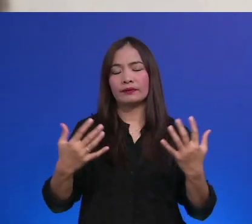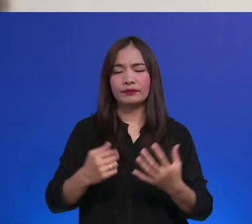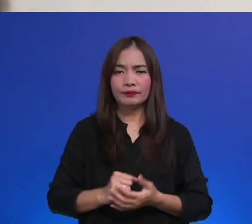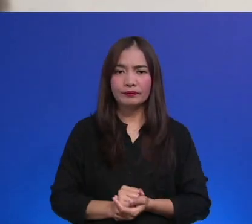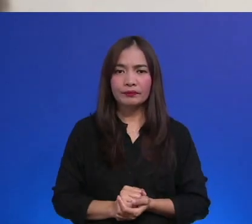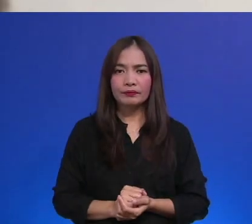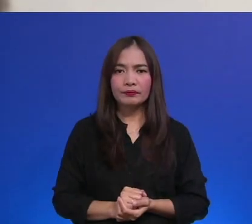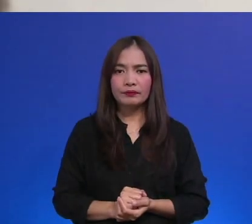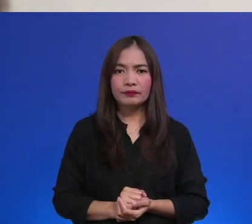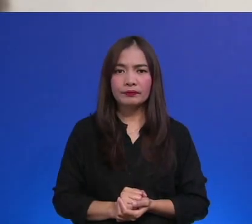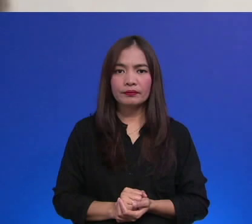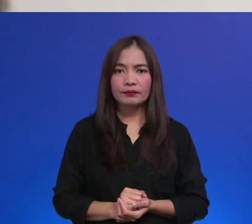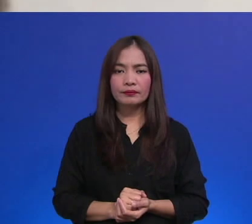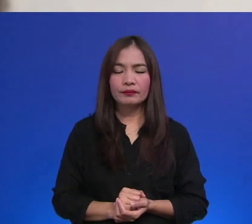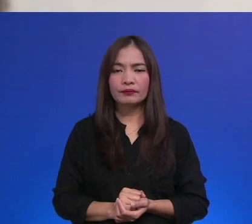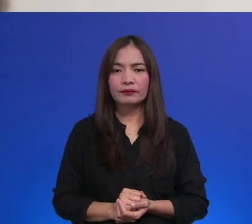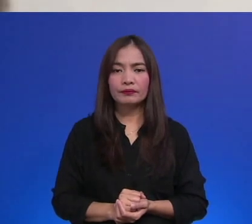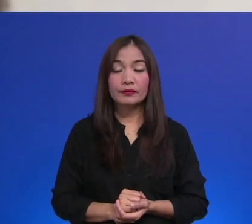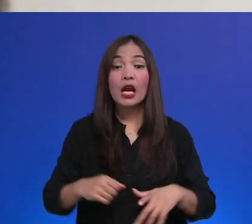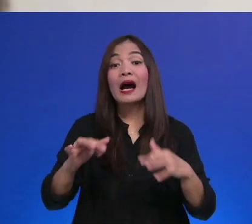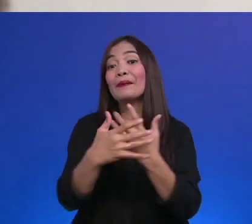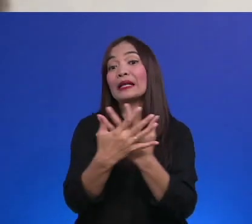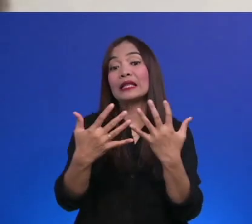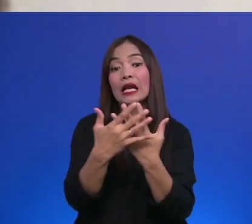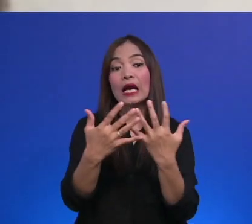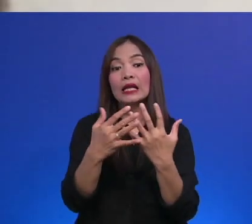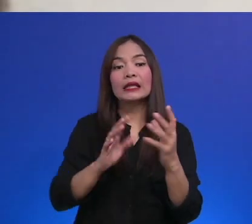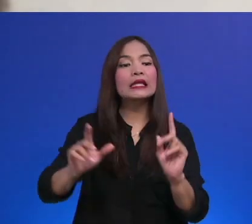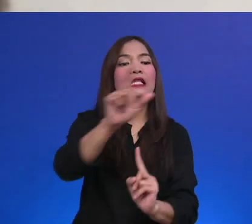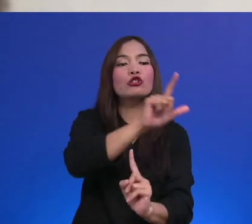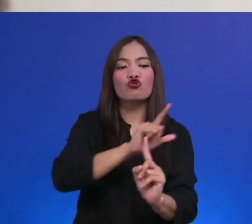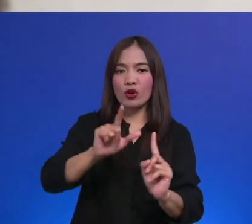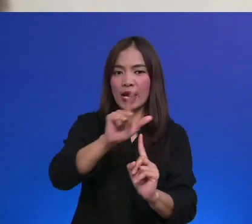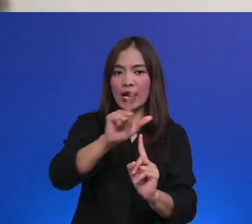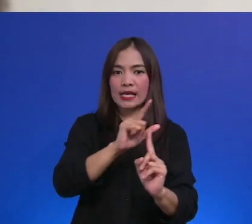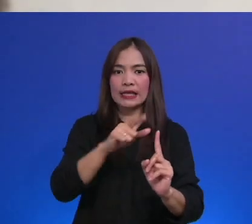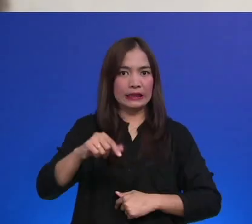yang ada di sekitar kita